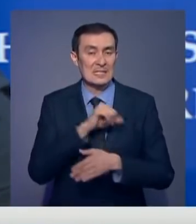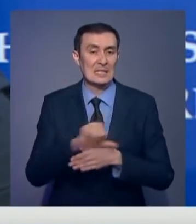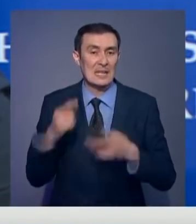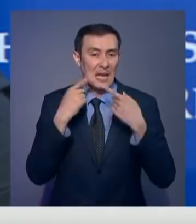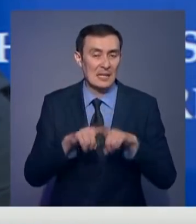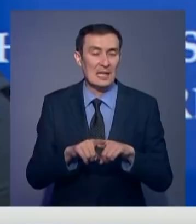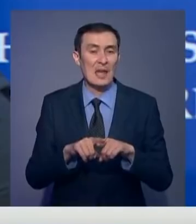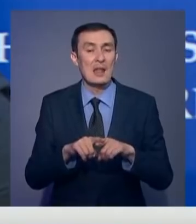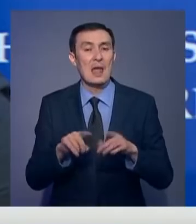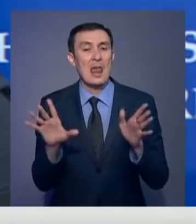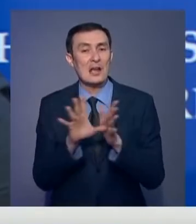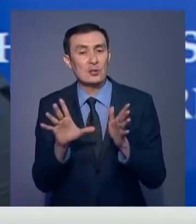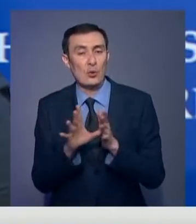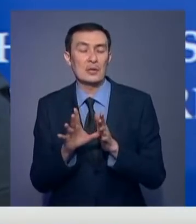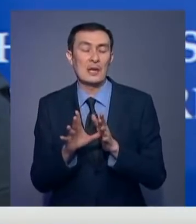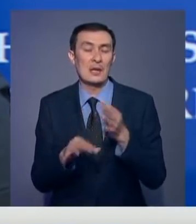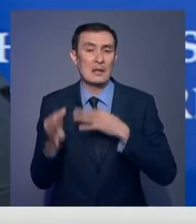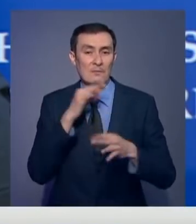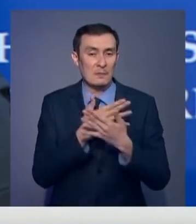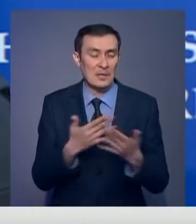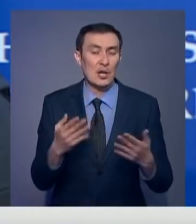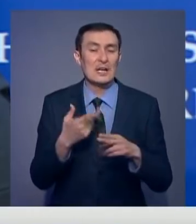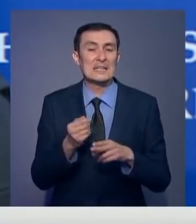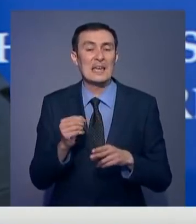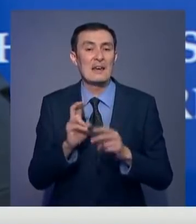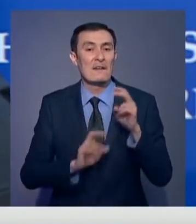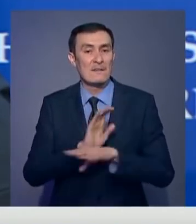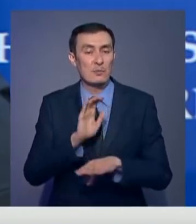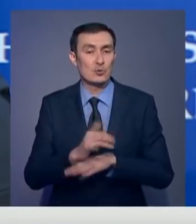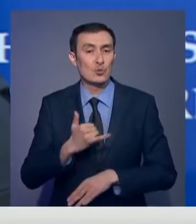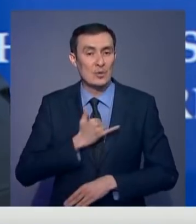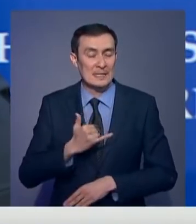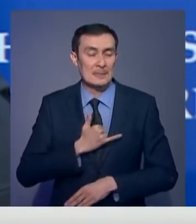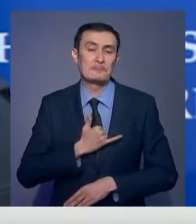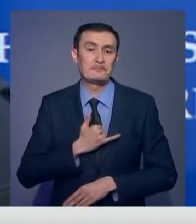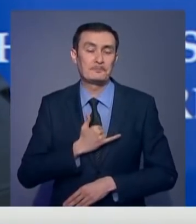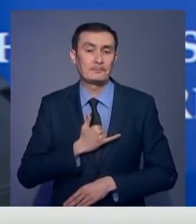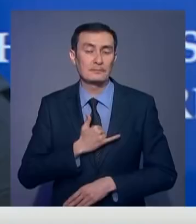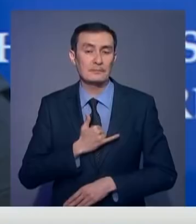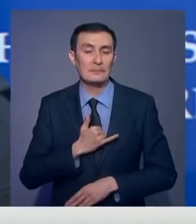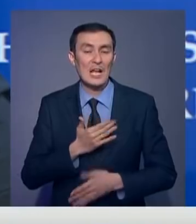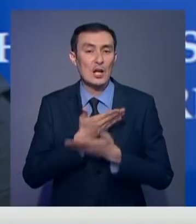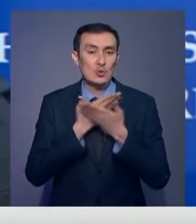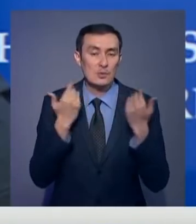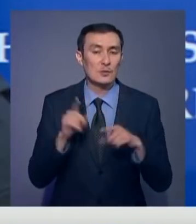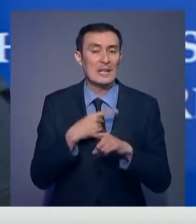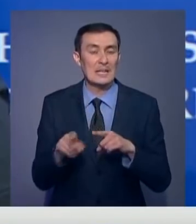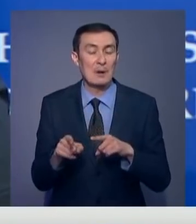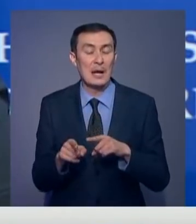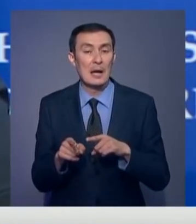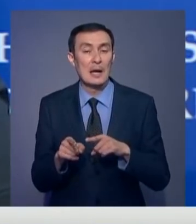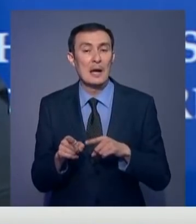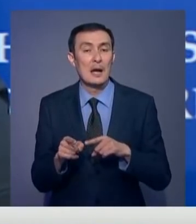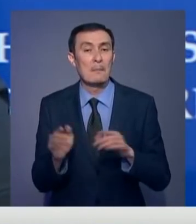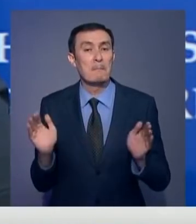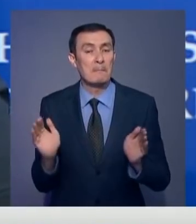техники, электронной техники, фармации и так далее, где производство внутреннее либо отсутствует, либо не на должном